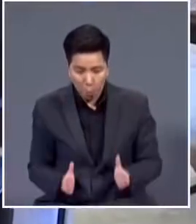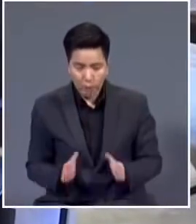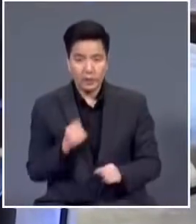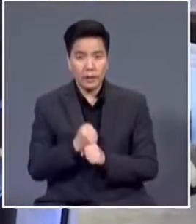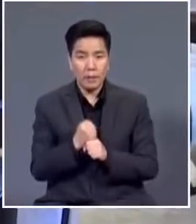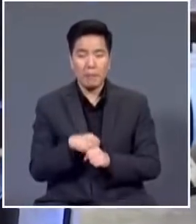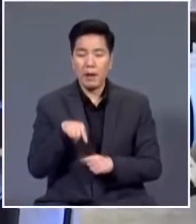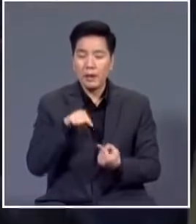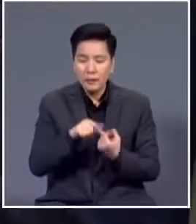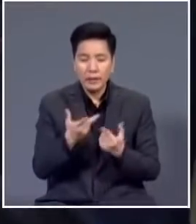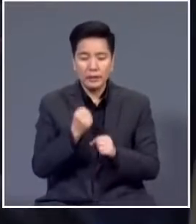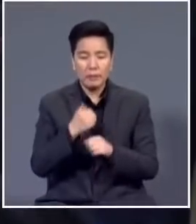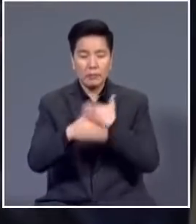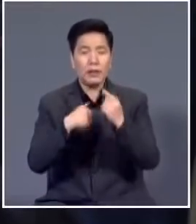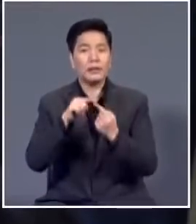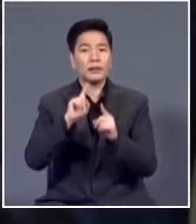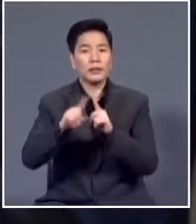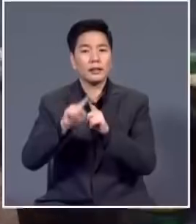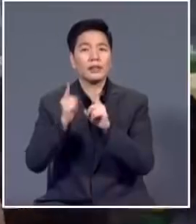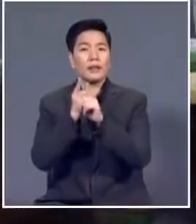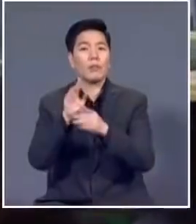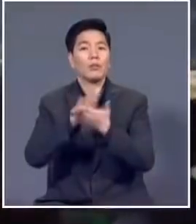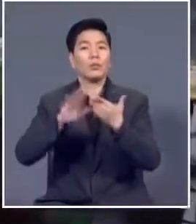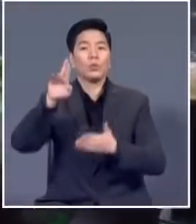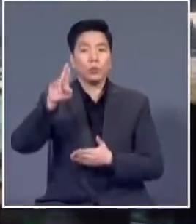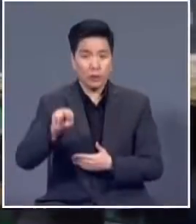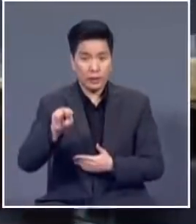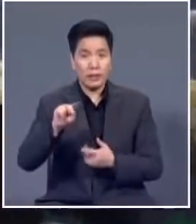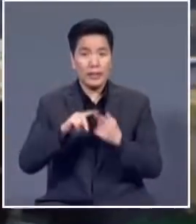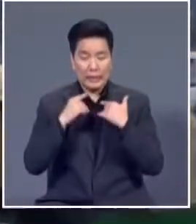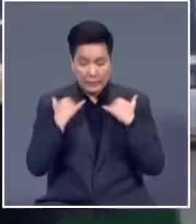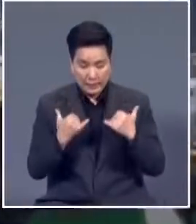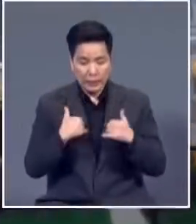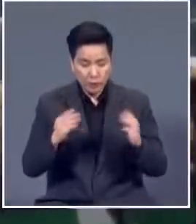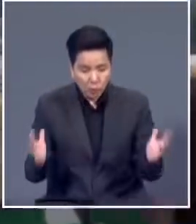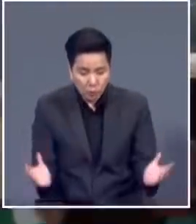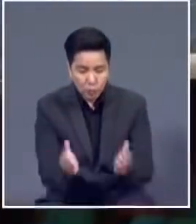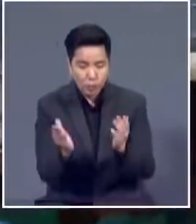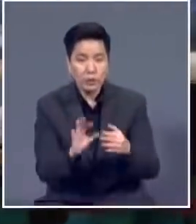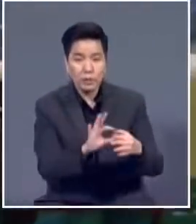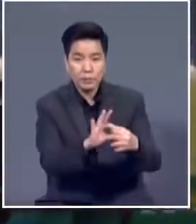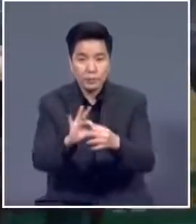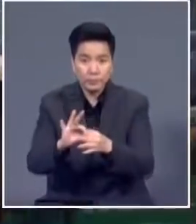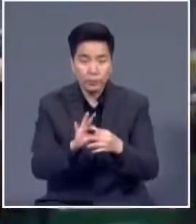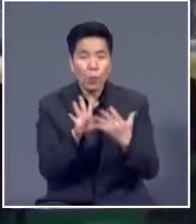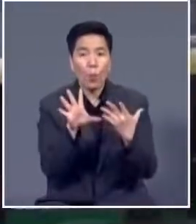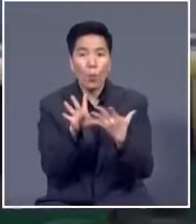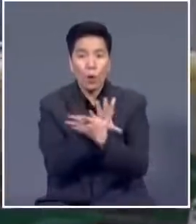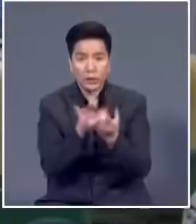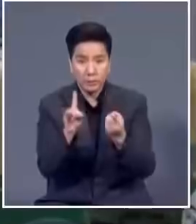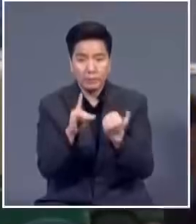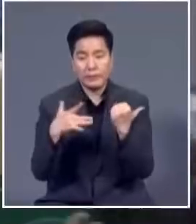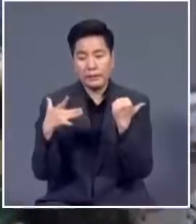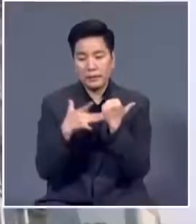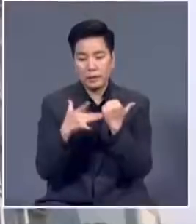SME และการพัฒนาที่ยั่งยืนของสหประชาชาตินอกจากนี้ยังจะร่วมกันเสริมสร้างความเชื่อมโยงทางวัฒนธรรมเทคโนโลยีและ